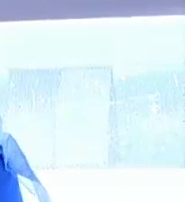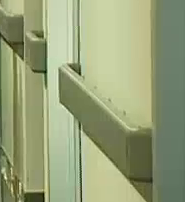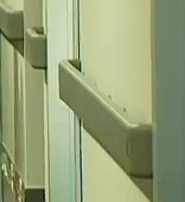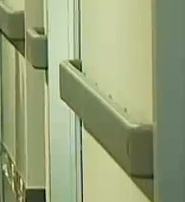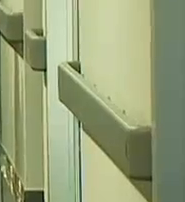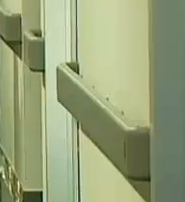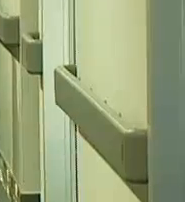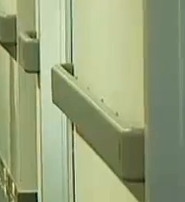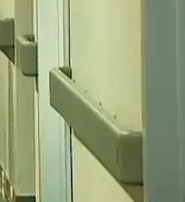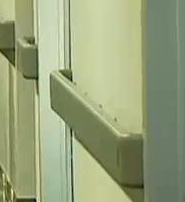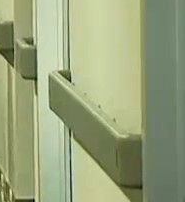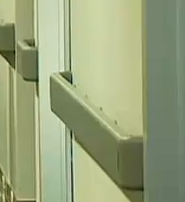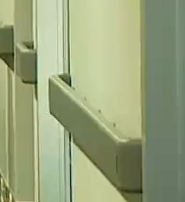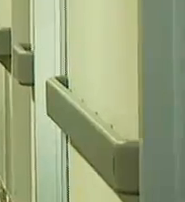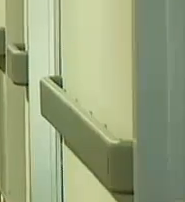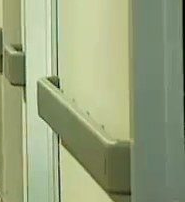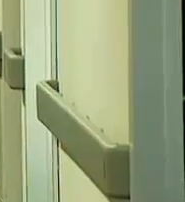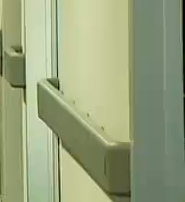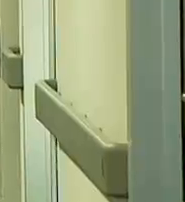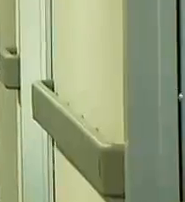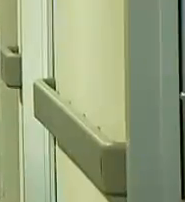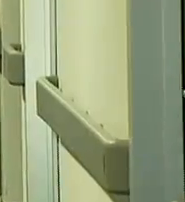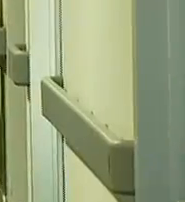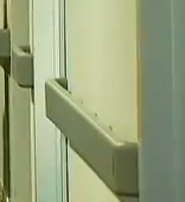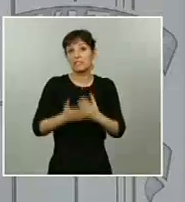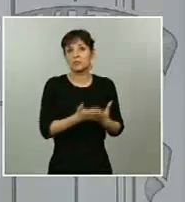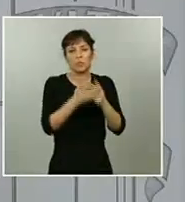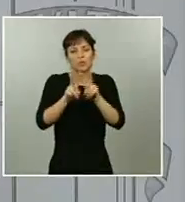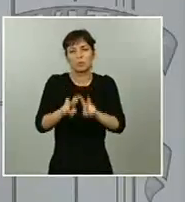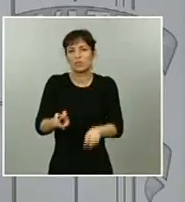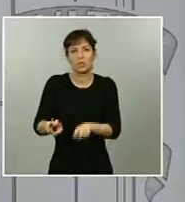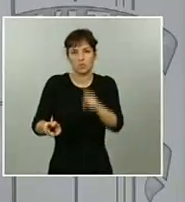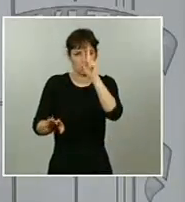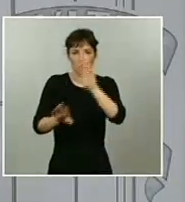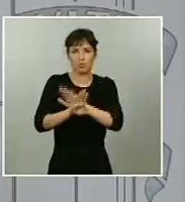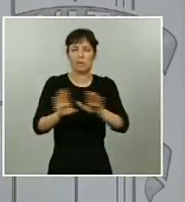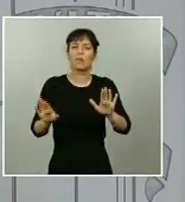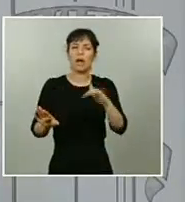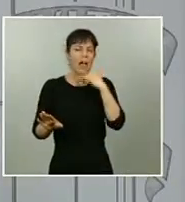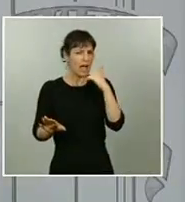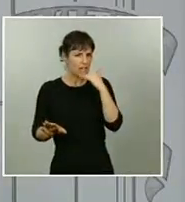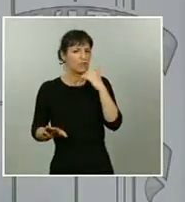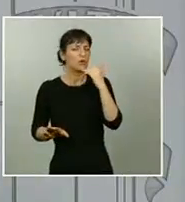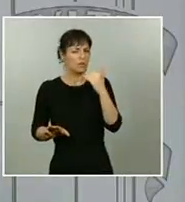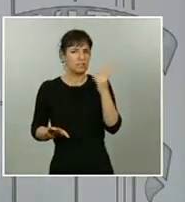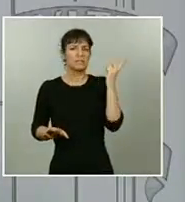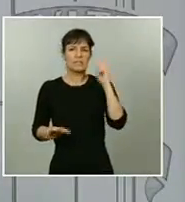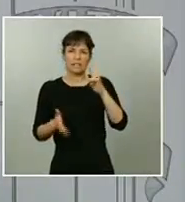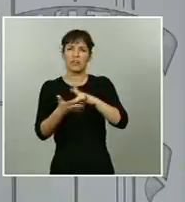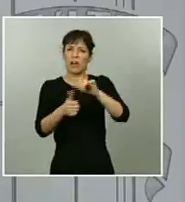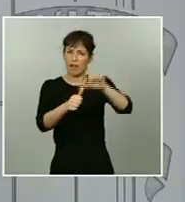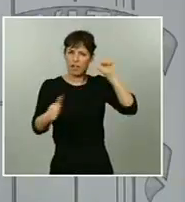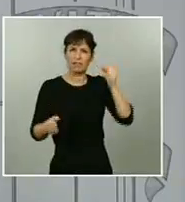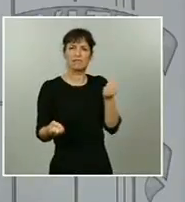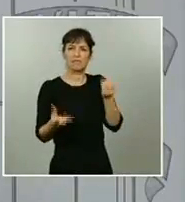però així i tot es continuen estudiant altres factors, com el de la immunitat. En algun punt o en algun moment s'ha abert una hipòtesis de que